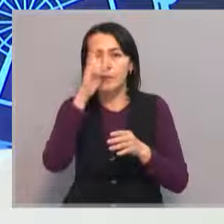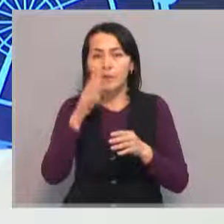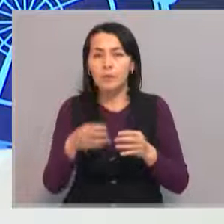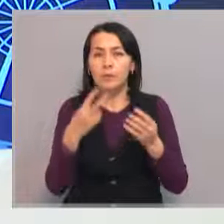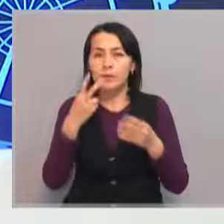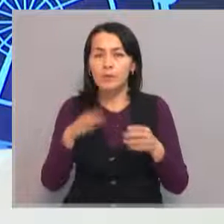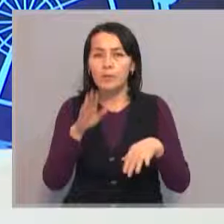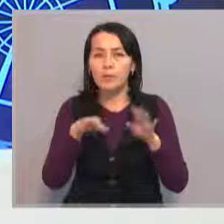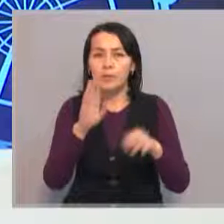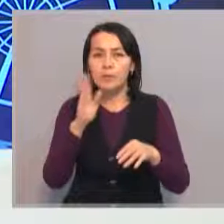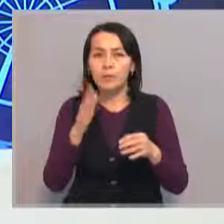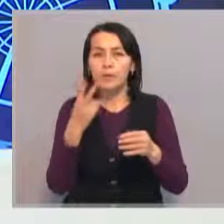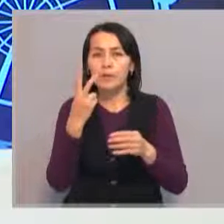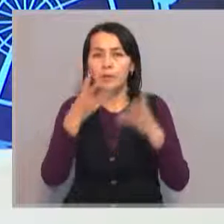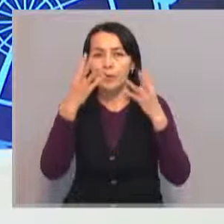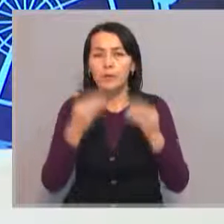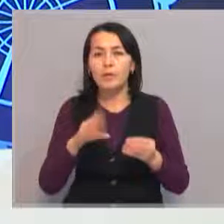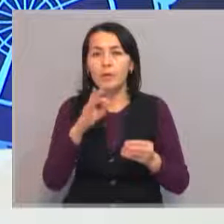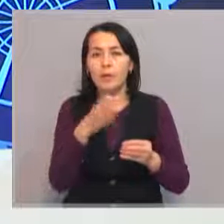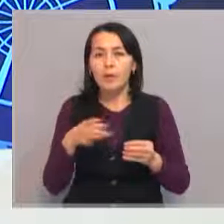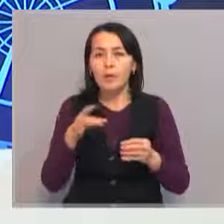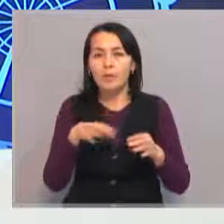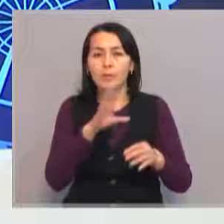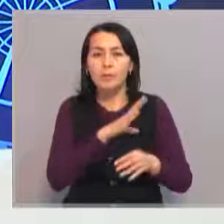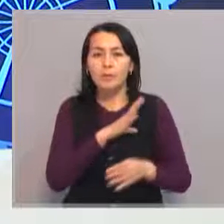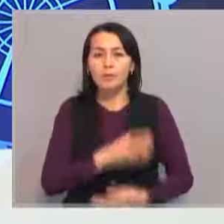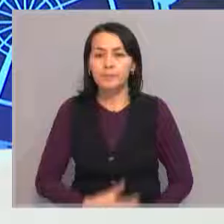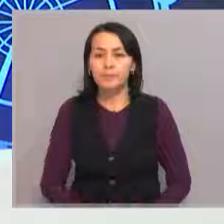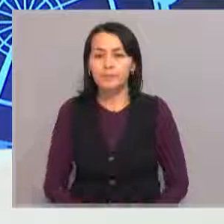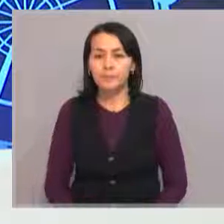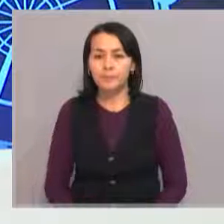отырса артық етпейді. Қос қастерлі күн Сайрам тұрғын алабында аталып өтті.